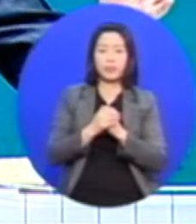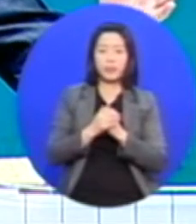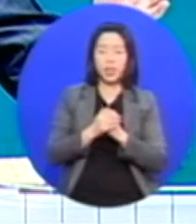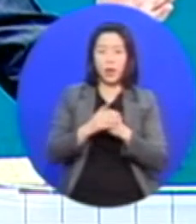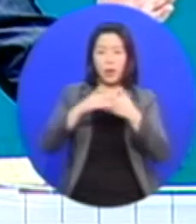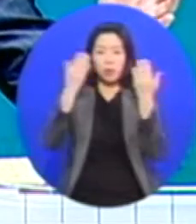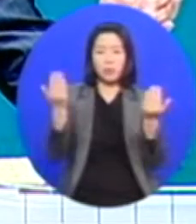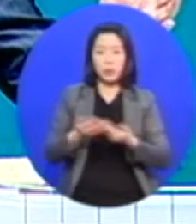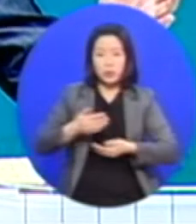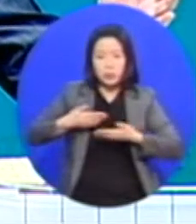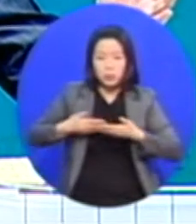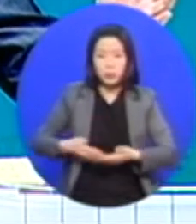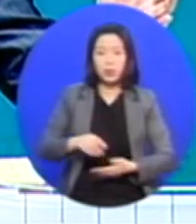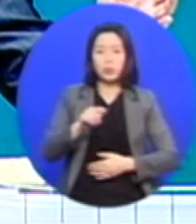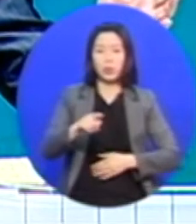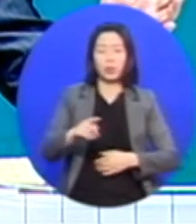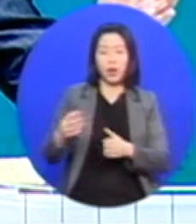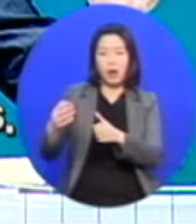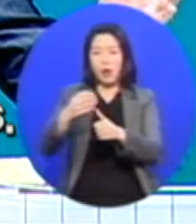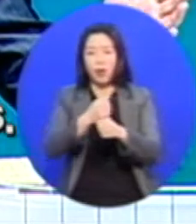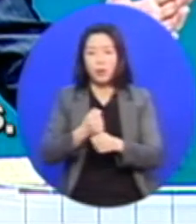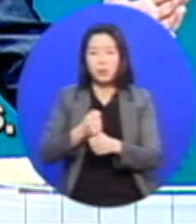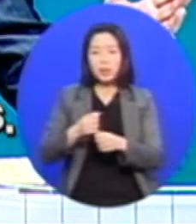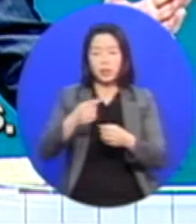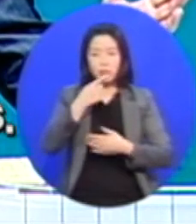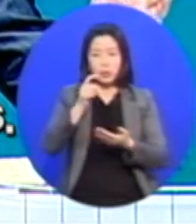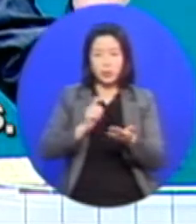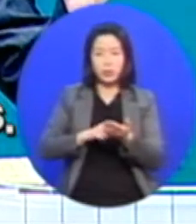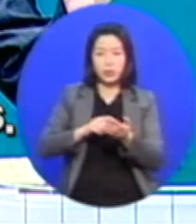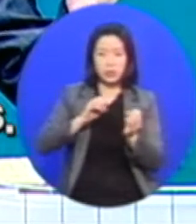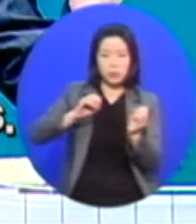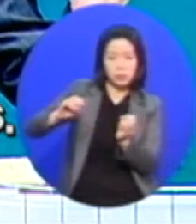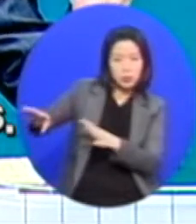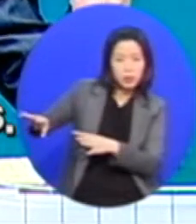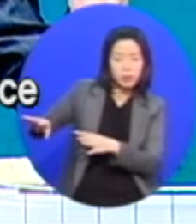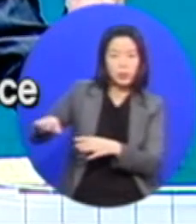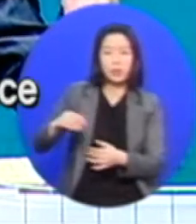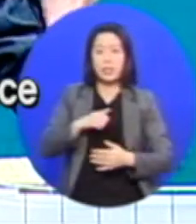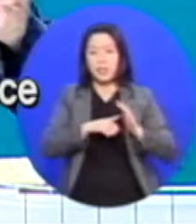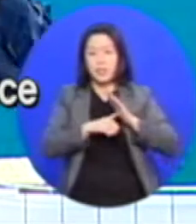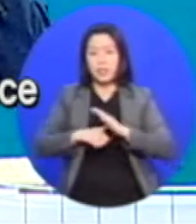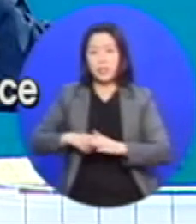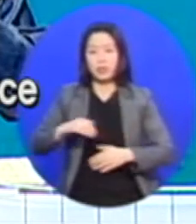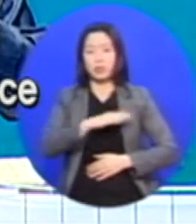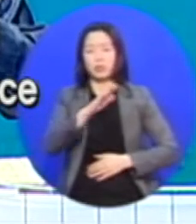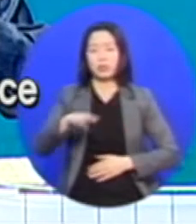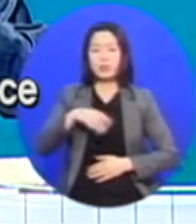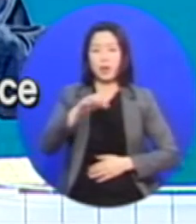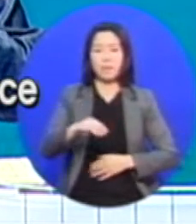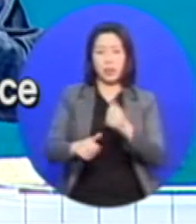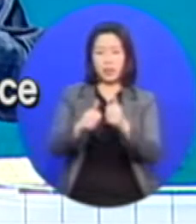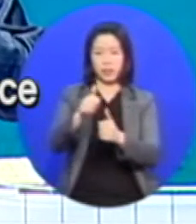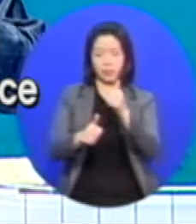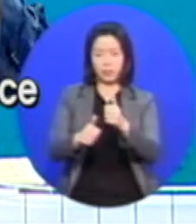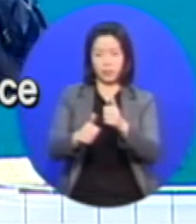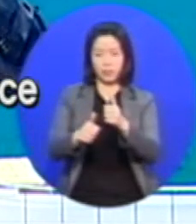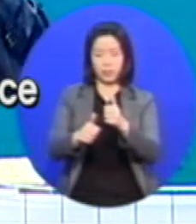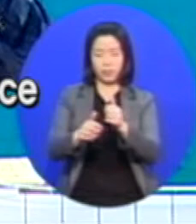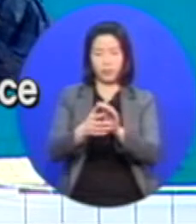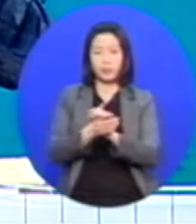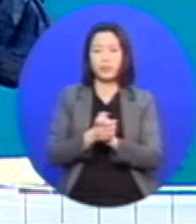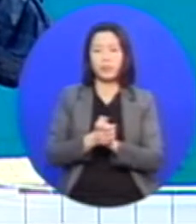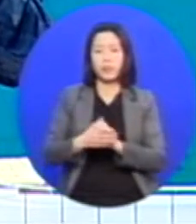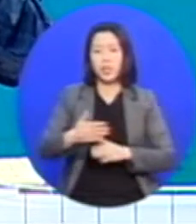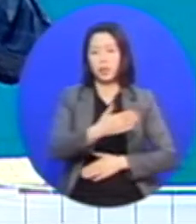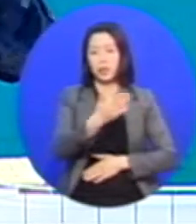무거운 모든 무거운 것과 얽매이기 쉬운 죄를 벗어 버리고 인내로써 우리 앞에 당한 경주를 하며 여러분